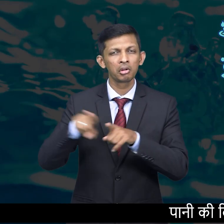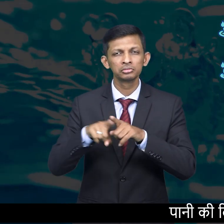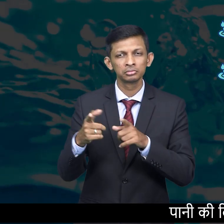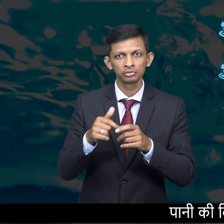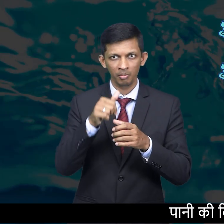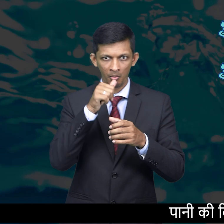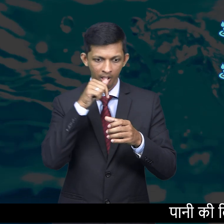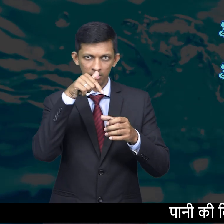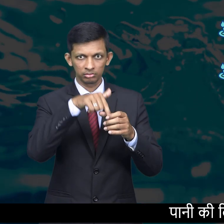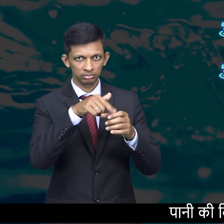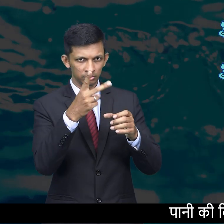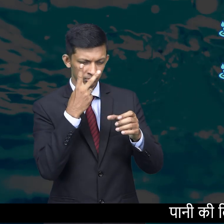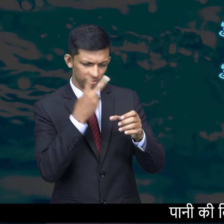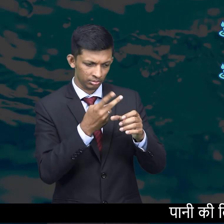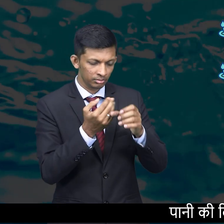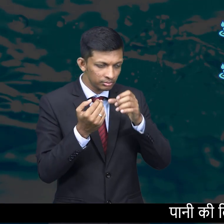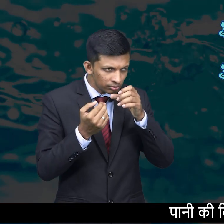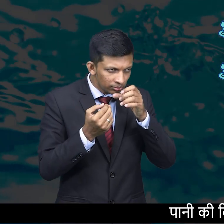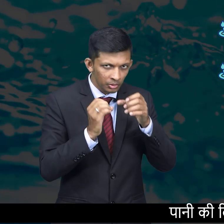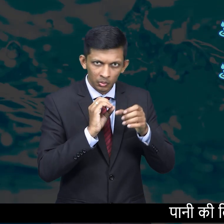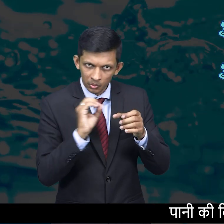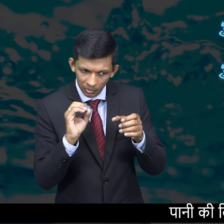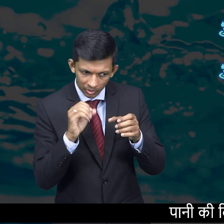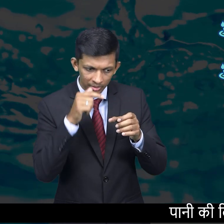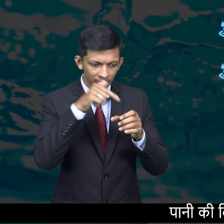पानी की विशेषताओं की व्याख्या करना,